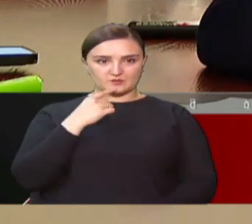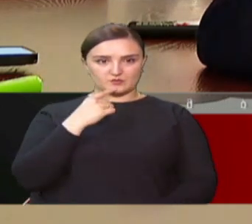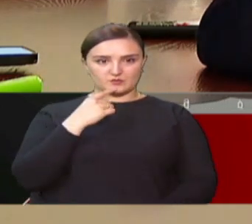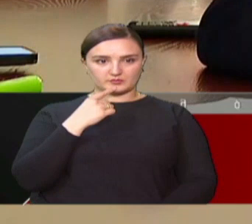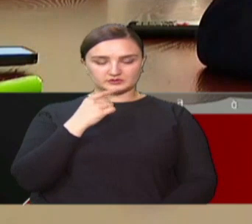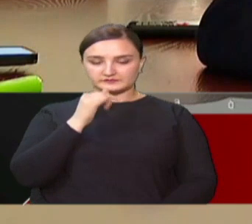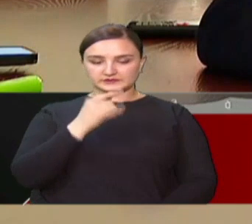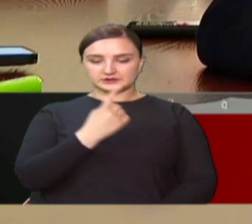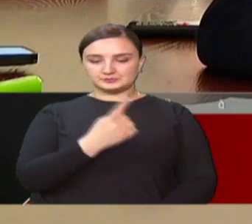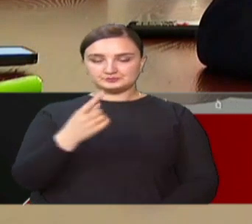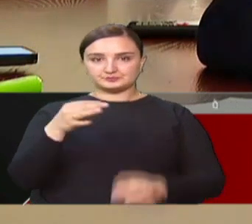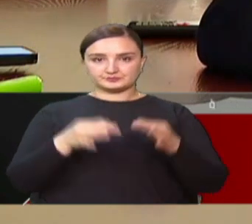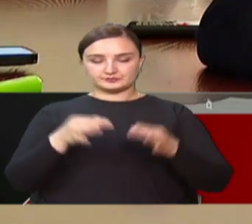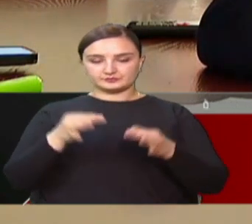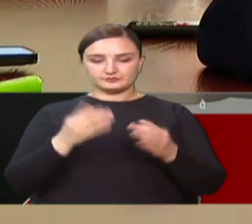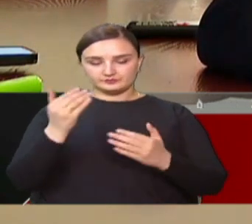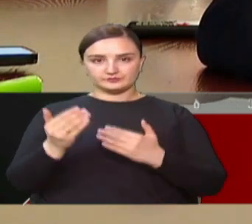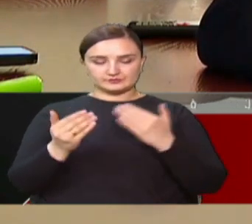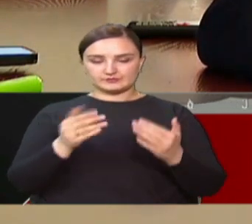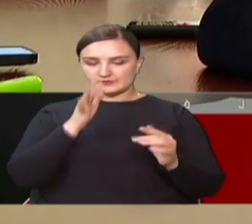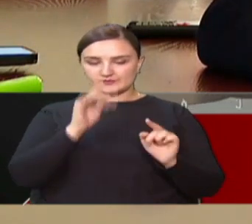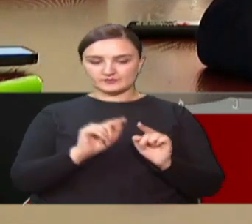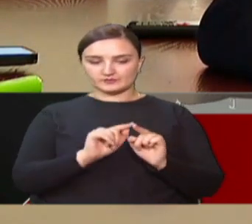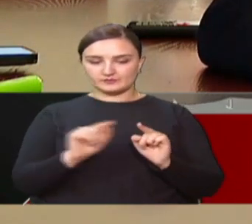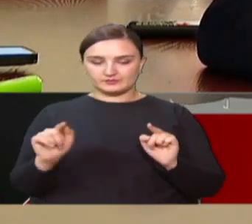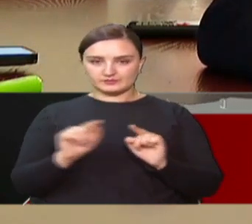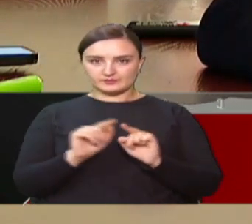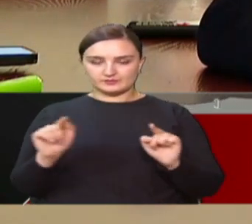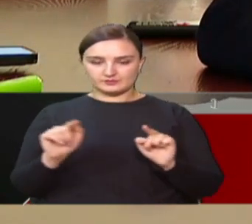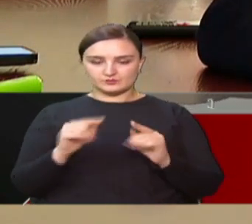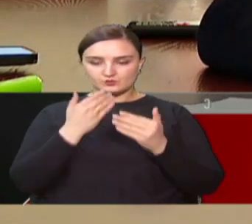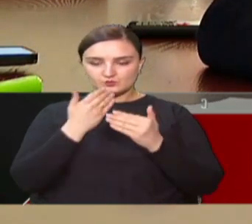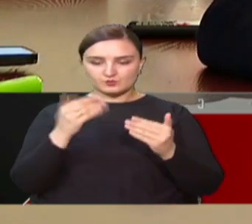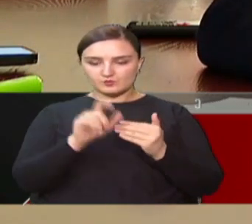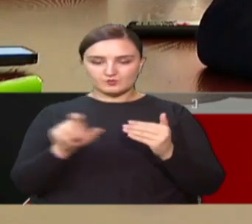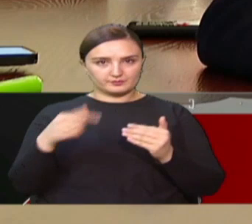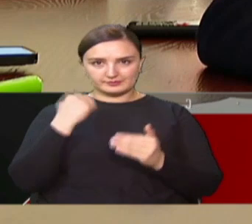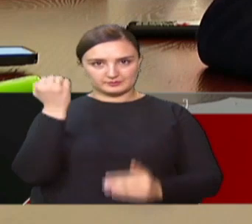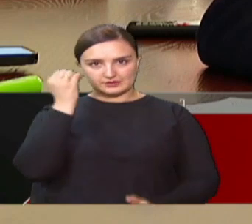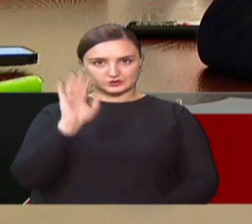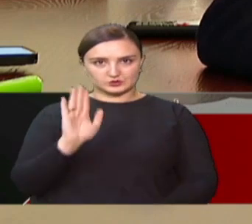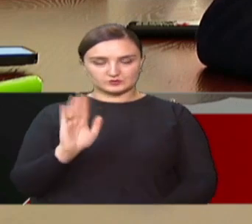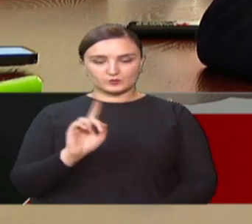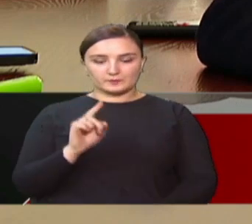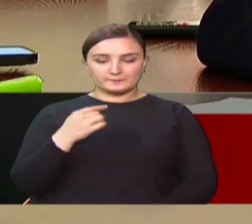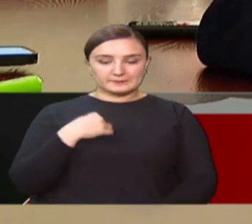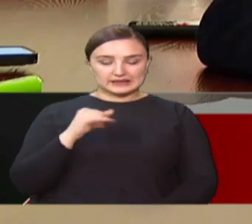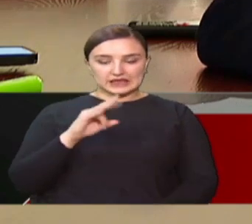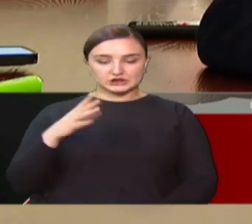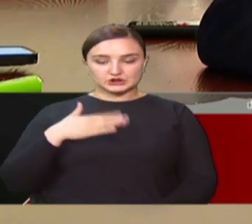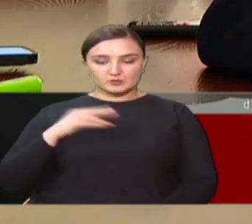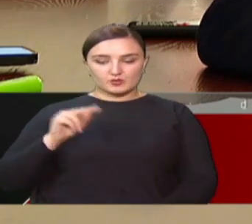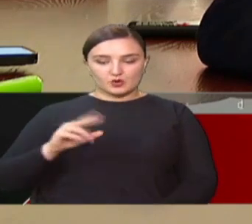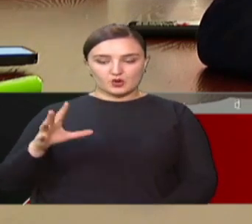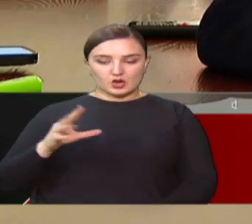ერთი მოსამართლისათვის ამ პერიოდის განმავლობაში, აი მე უკანასკნელ ხალხს მე არ მახსოვს, რომ მე ან რომელიმე ჩემს